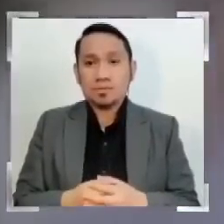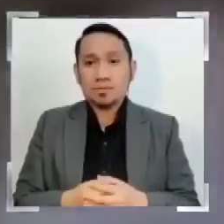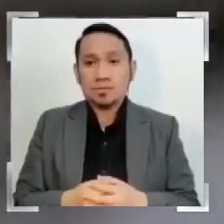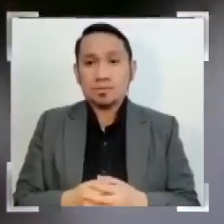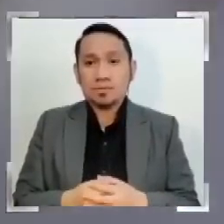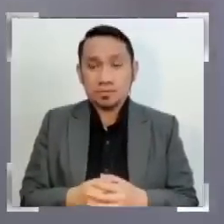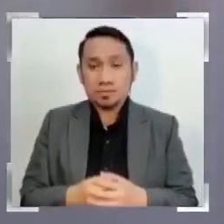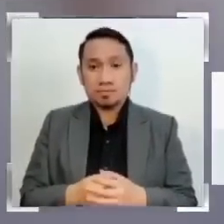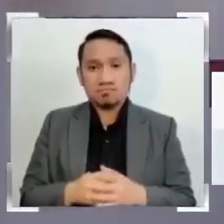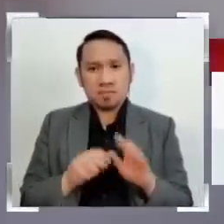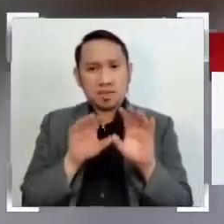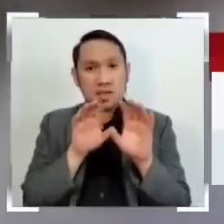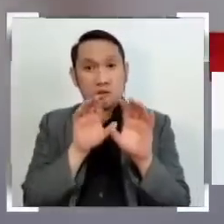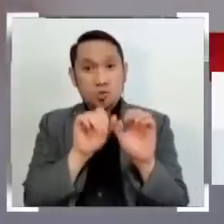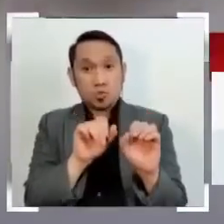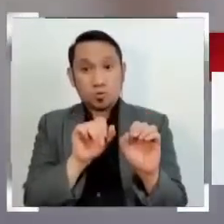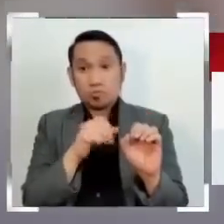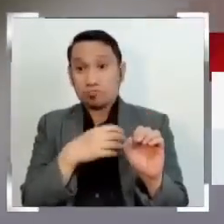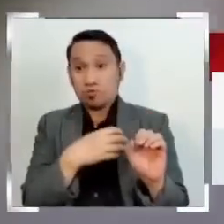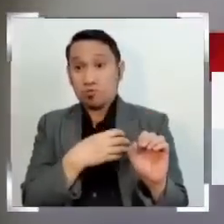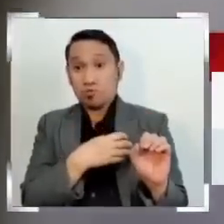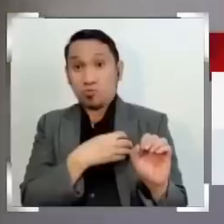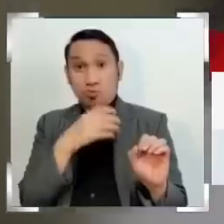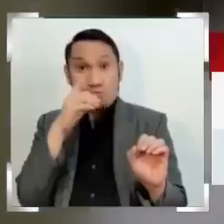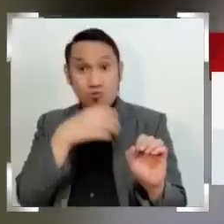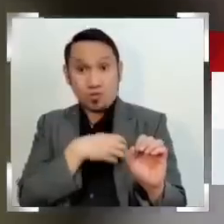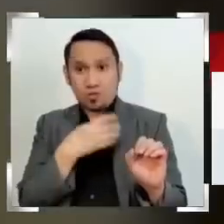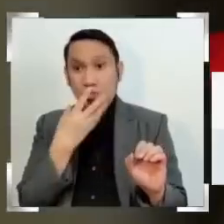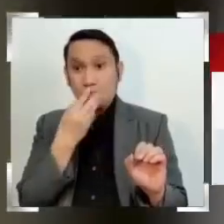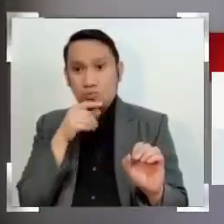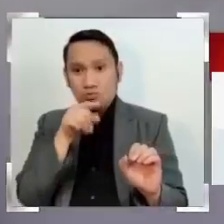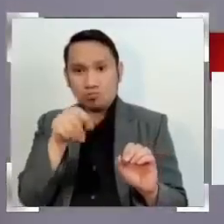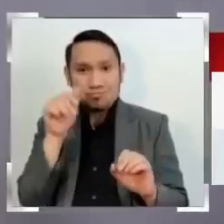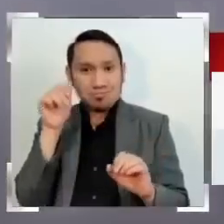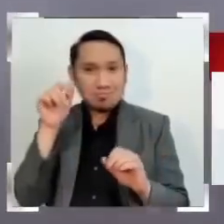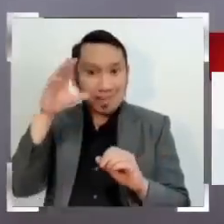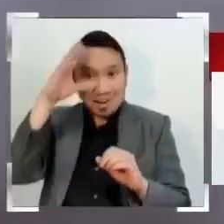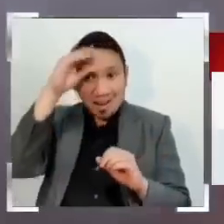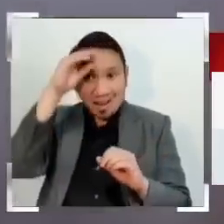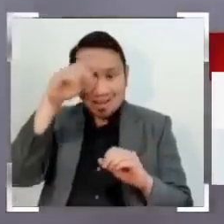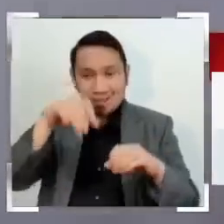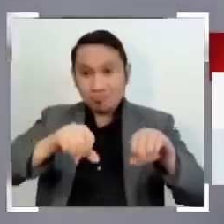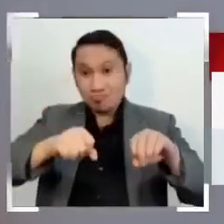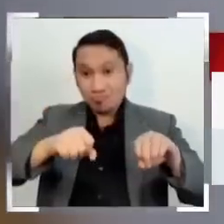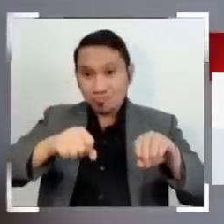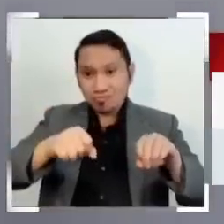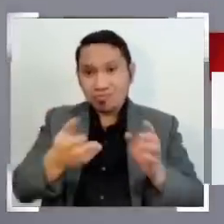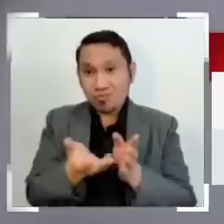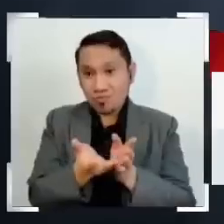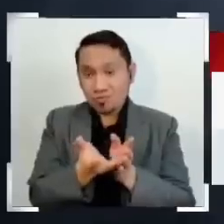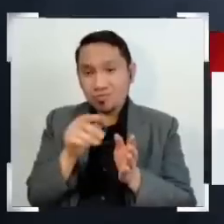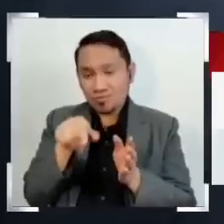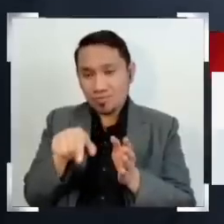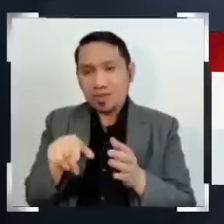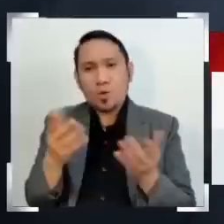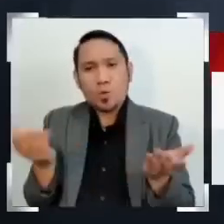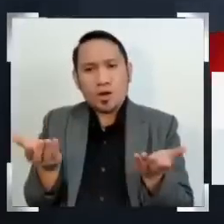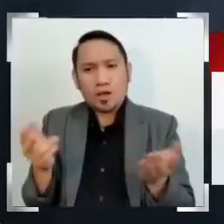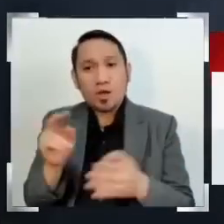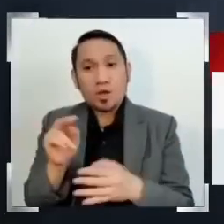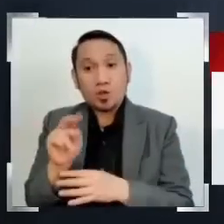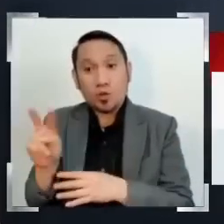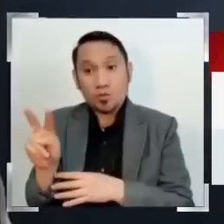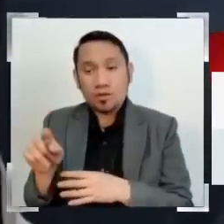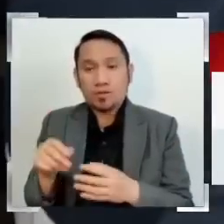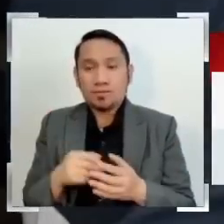Inaresto ng pulisya ang isang tricycle driver matapos sumanunggahasain ng minor de edad niyang pasahero sa Novaliches, Quezon City. Ang 17 anyos